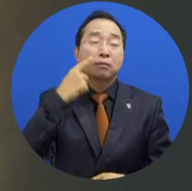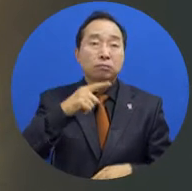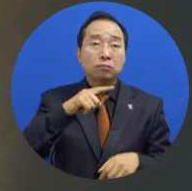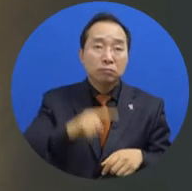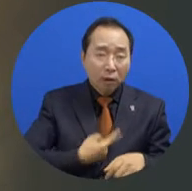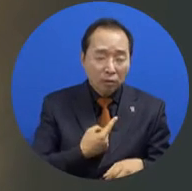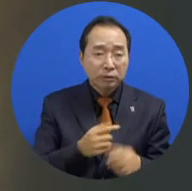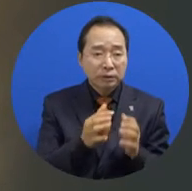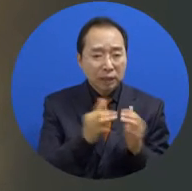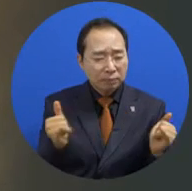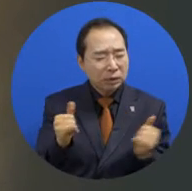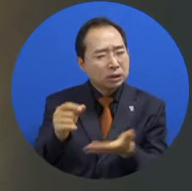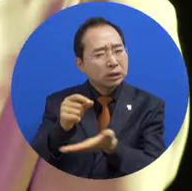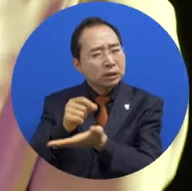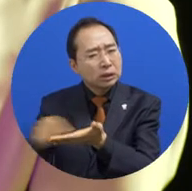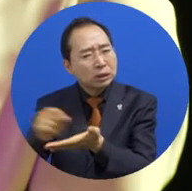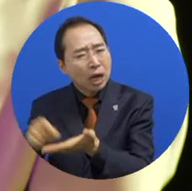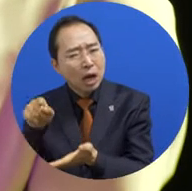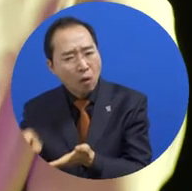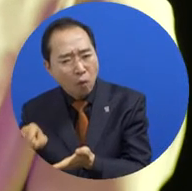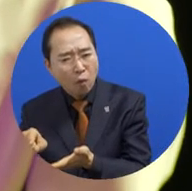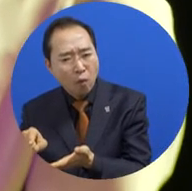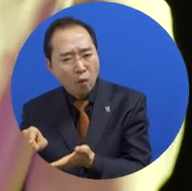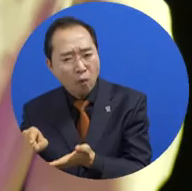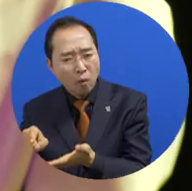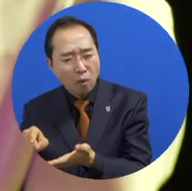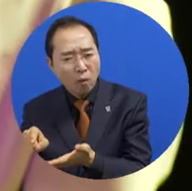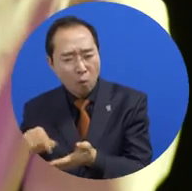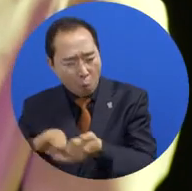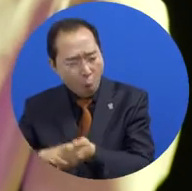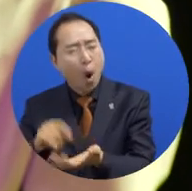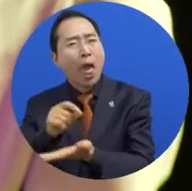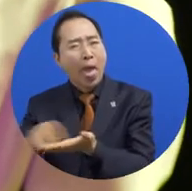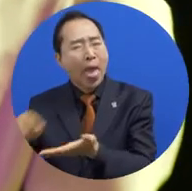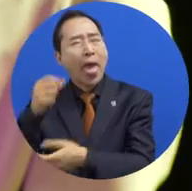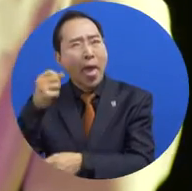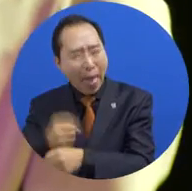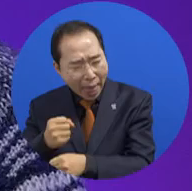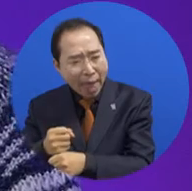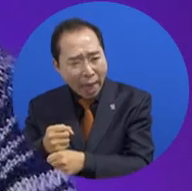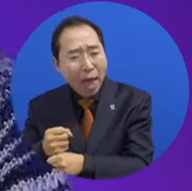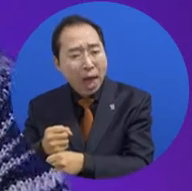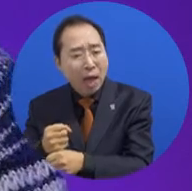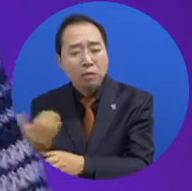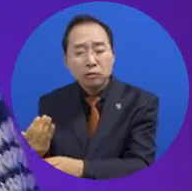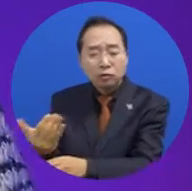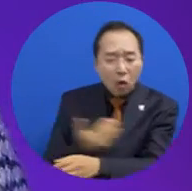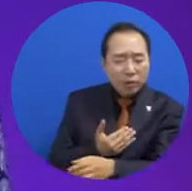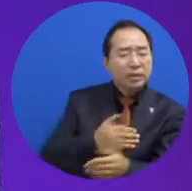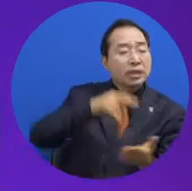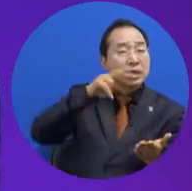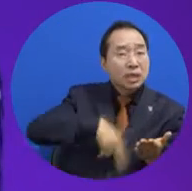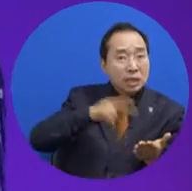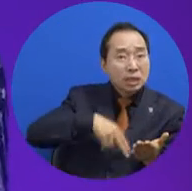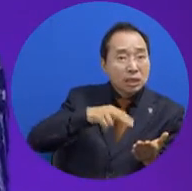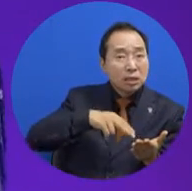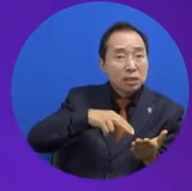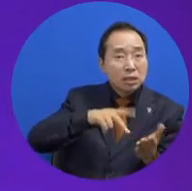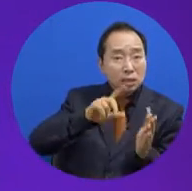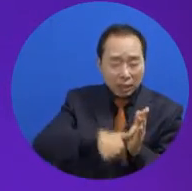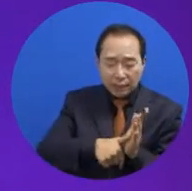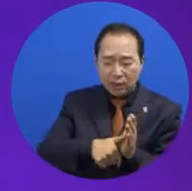바꾸면 그러면 사람들이 아 쓴다고 하는 것을 당연하게 받아들이겠죠? 그때 읽는 것은